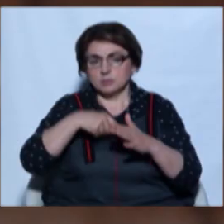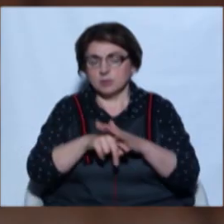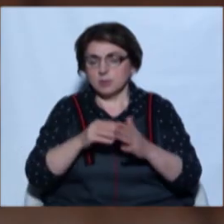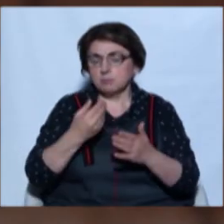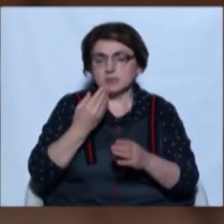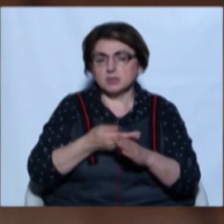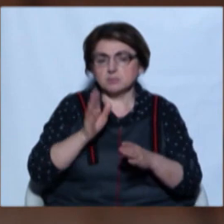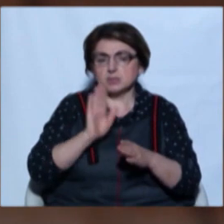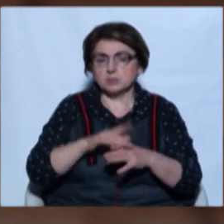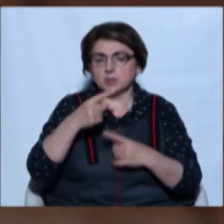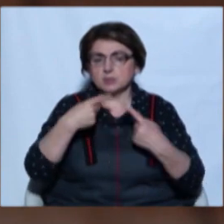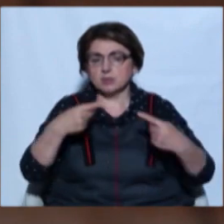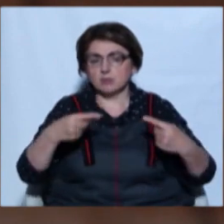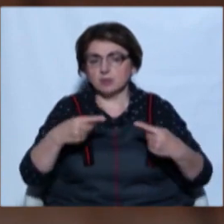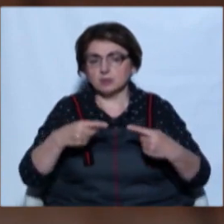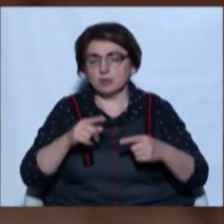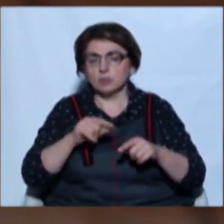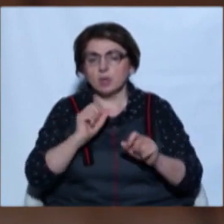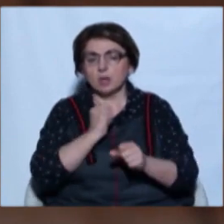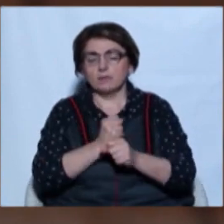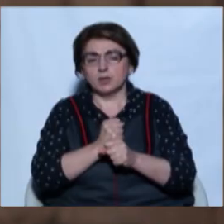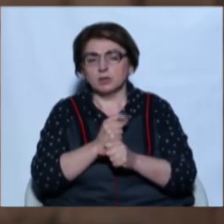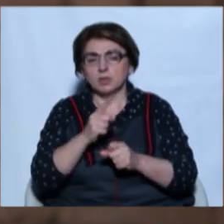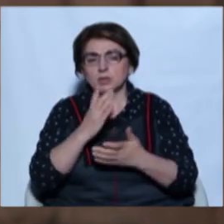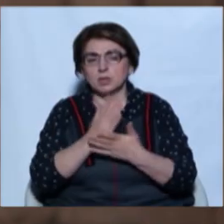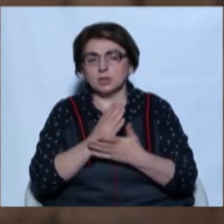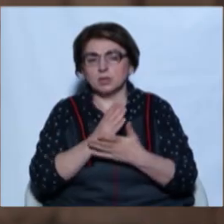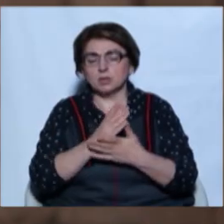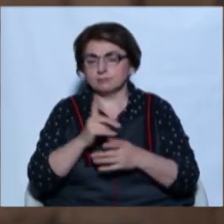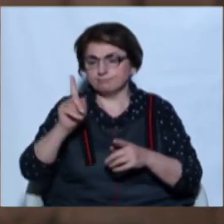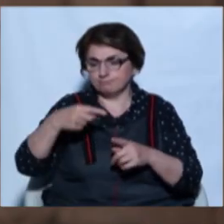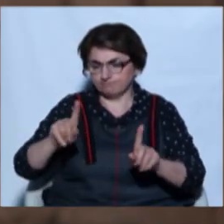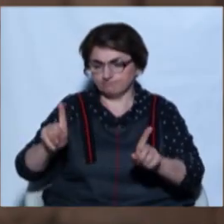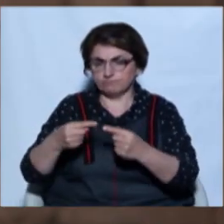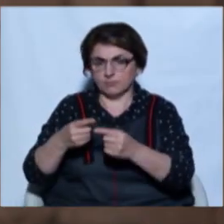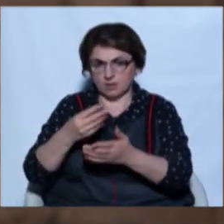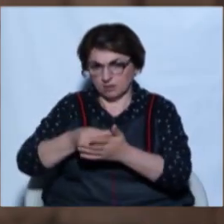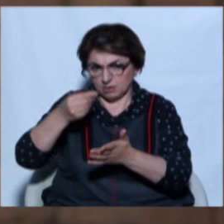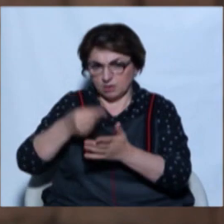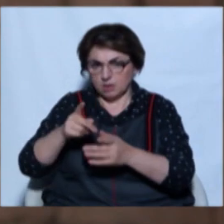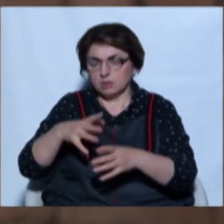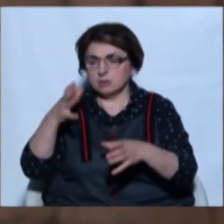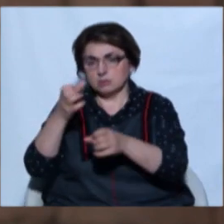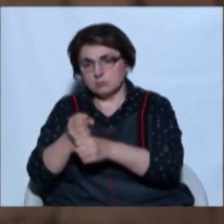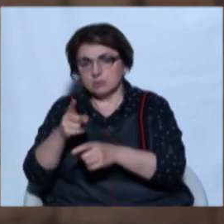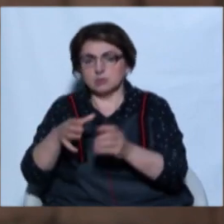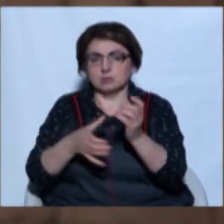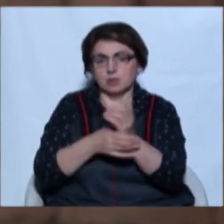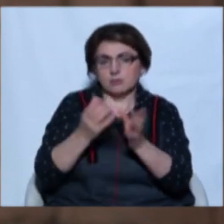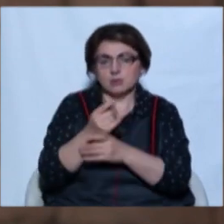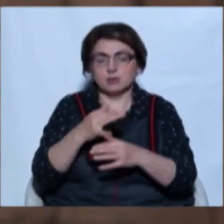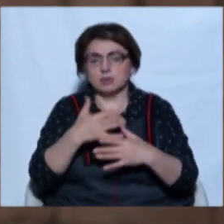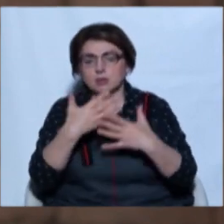მისი სიმძიმიდან გამომდინარე სხვადასხვა ღონისძიებებს მიმართავენ. ეს არის ზიანის ანაზღაურება, შემაკავებელი თუ